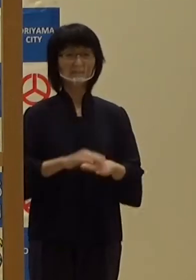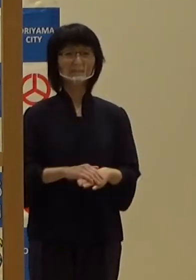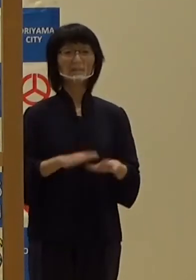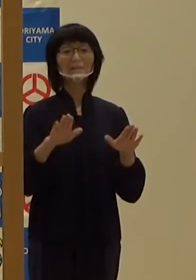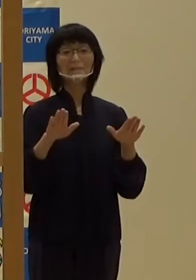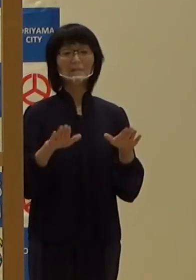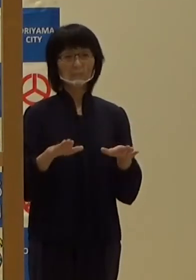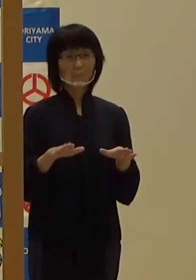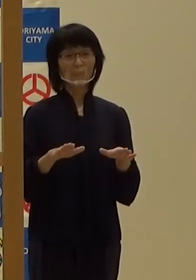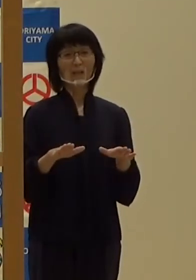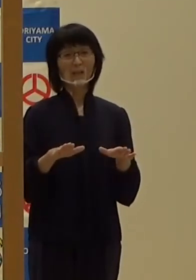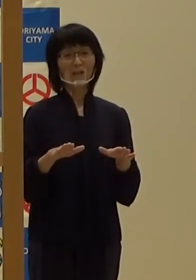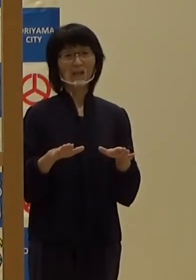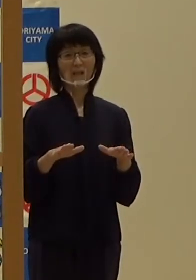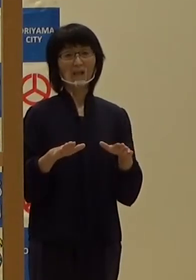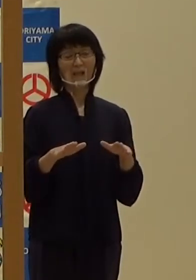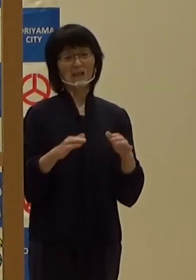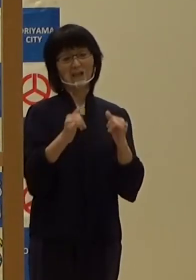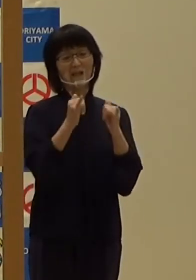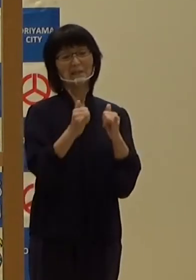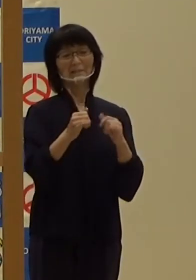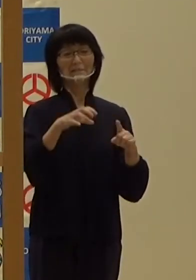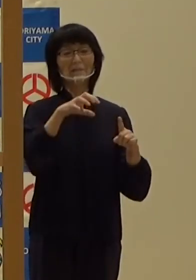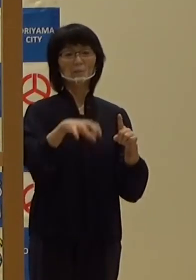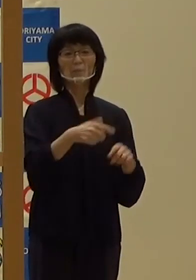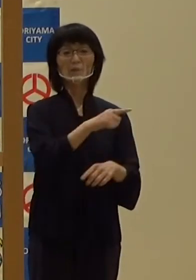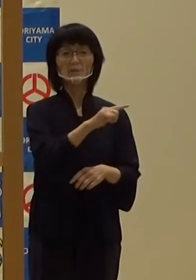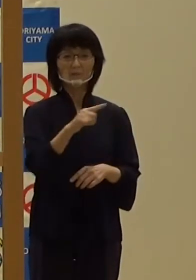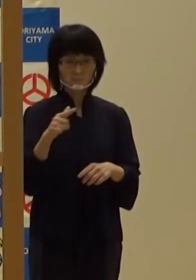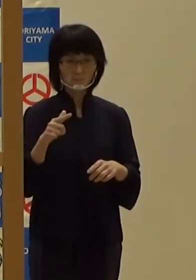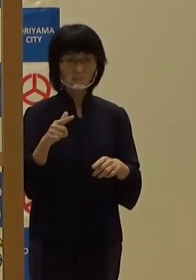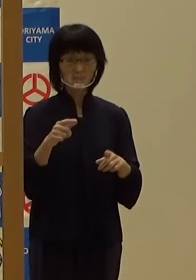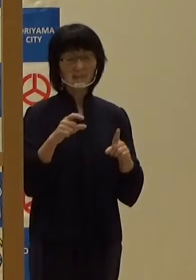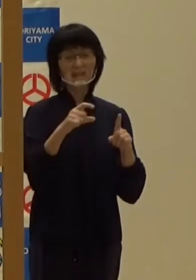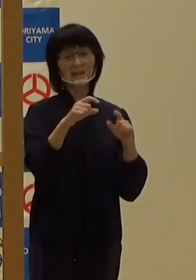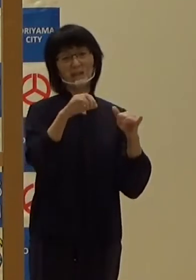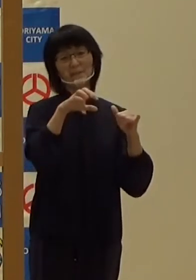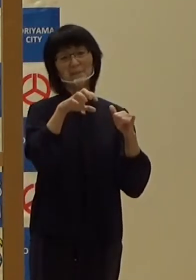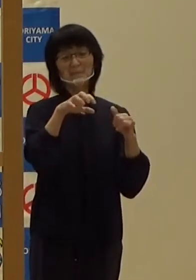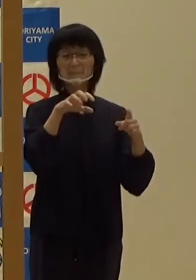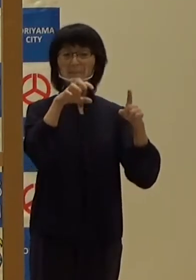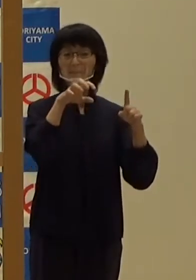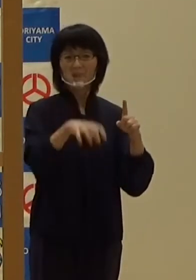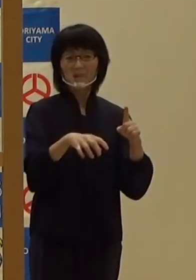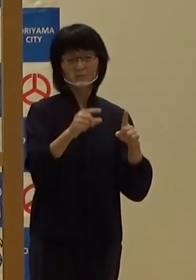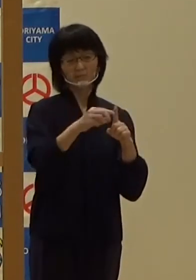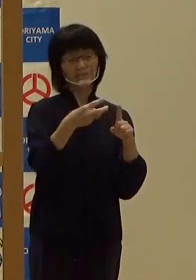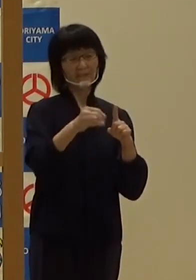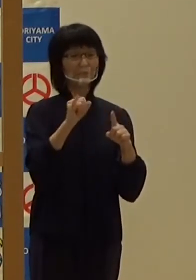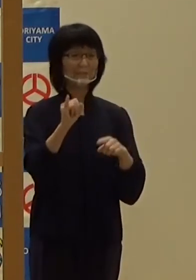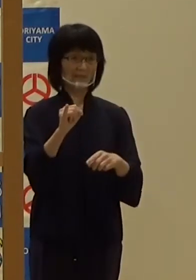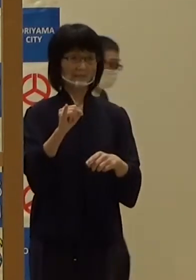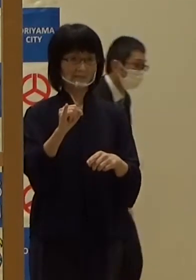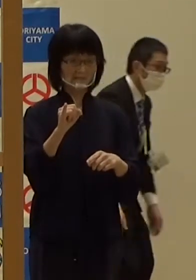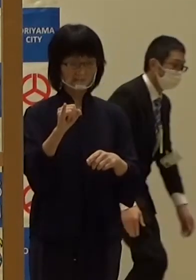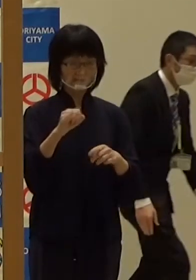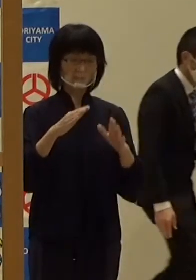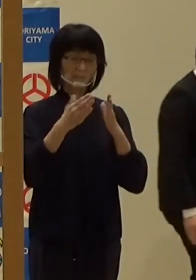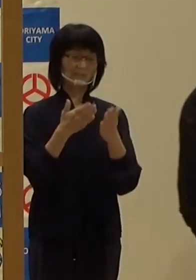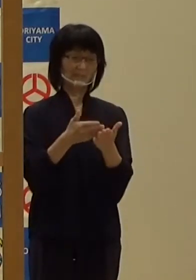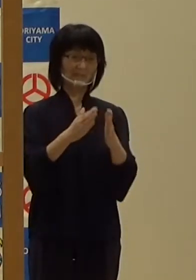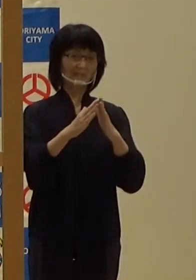今日は海青山公園等パーク PFI 事業者選定結果公表ということでお集まりいただき